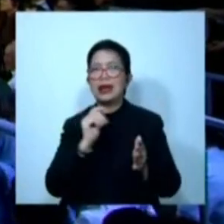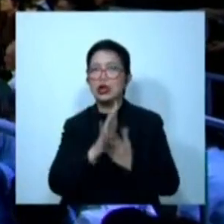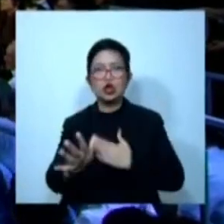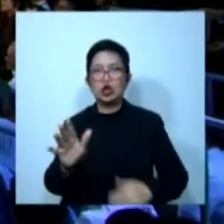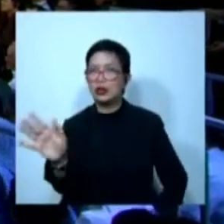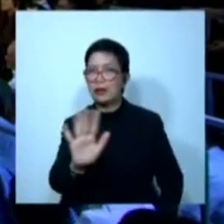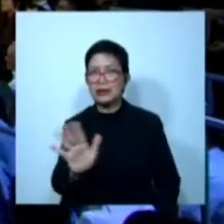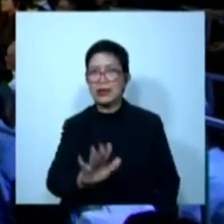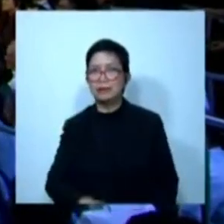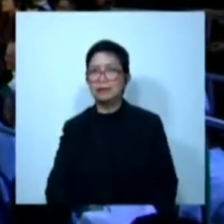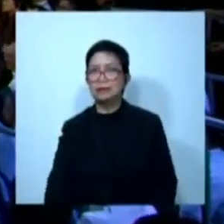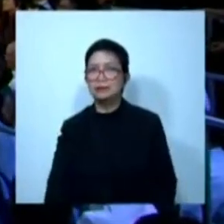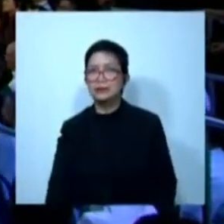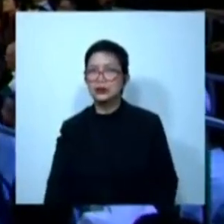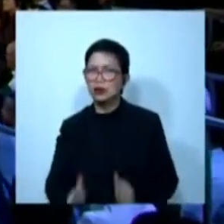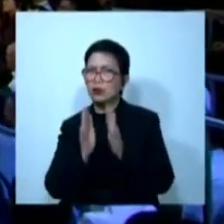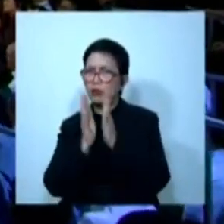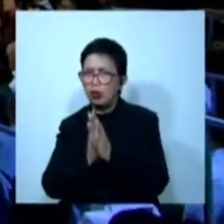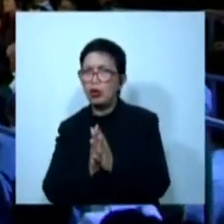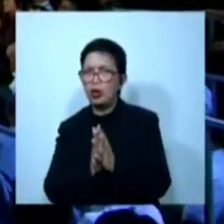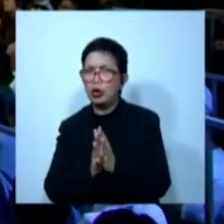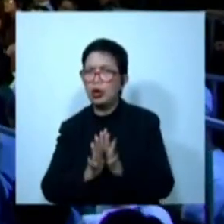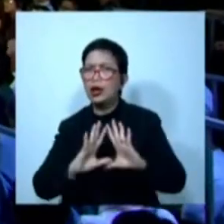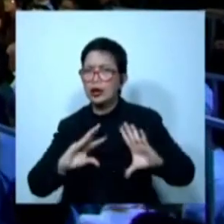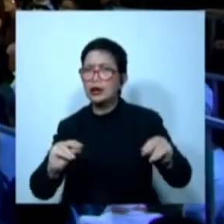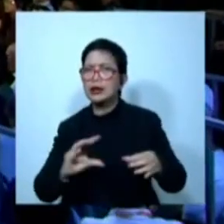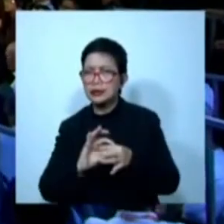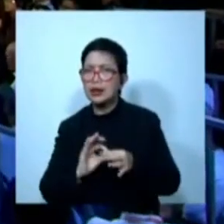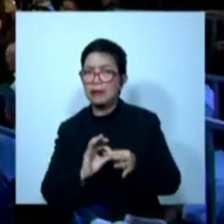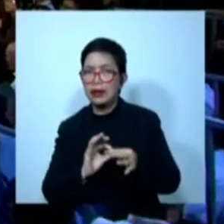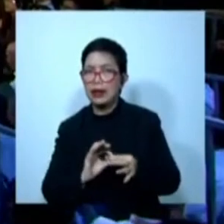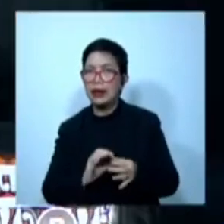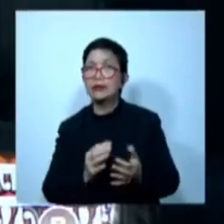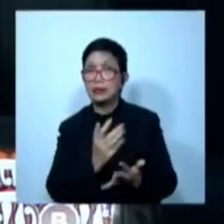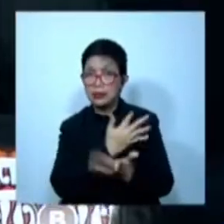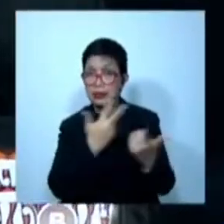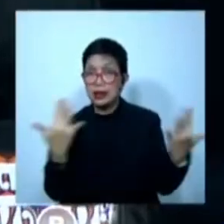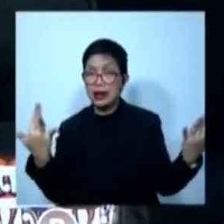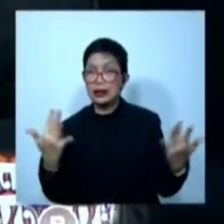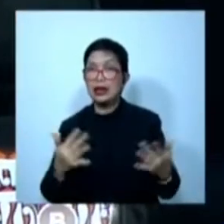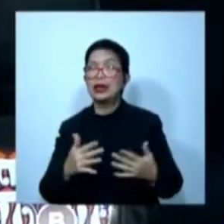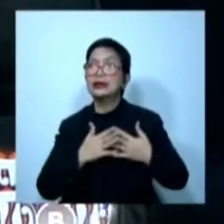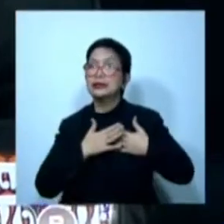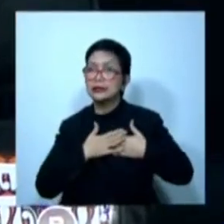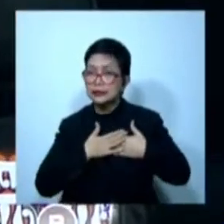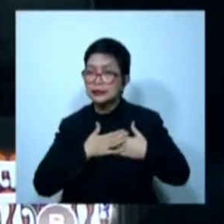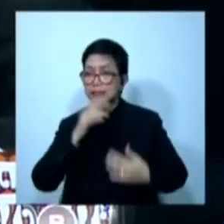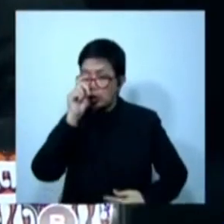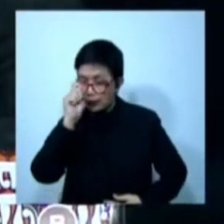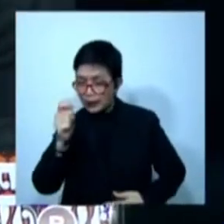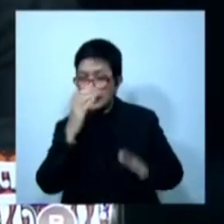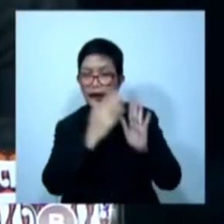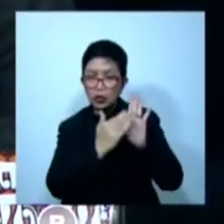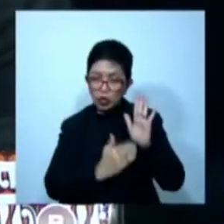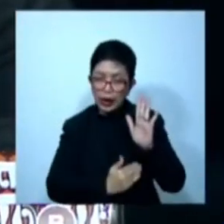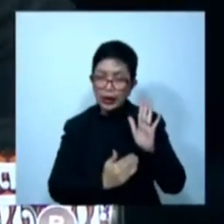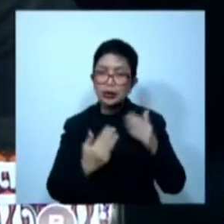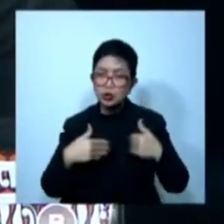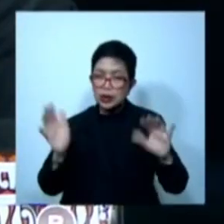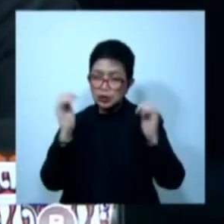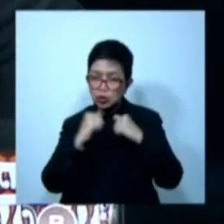Ya, kami mohon kerjasamanya kepada para hadirin yang berada di halaman gedung KPU untuk bisa menaati aturan yang telah kita sepakati